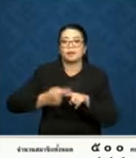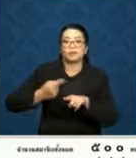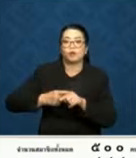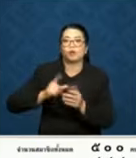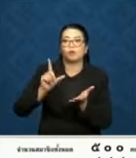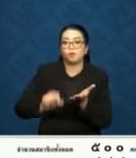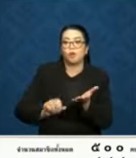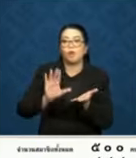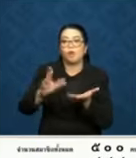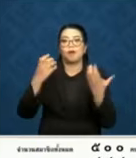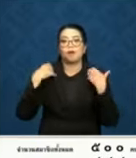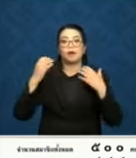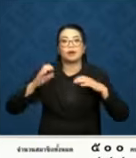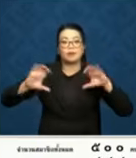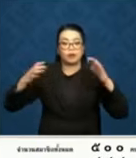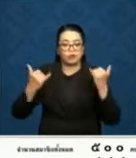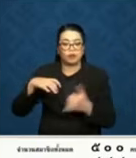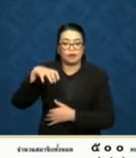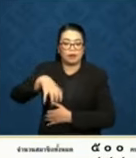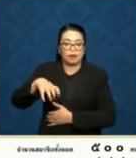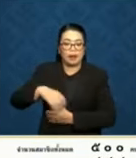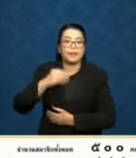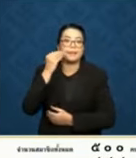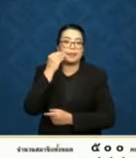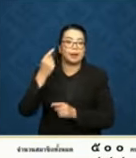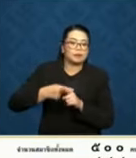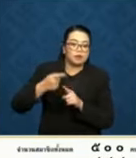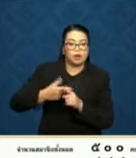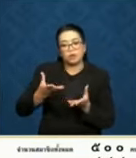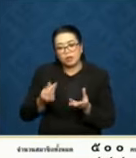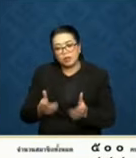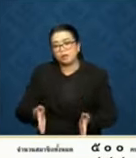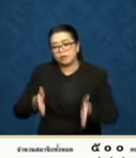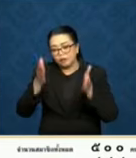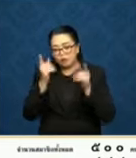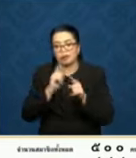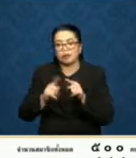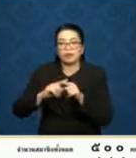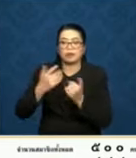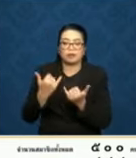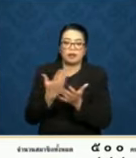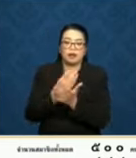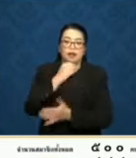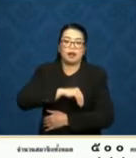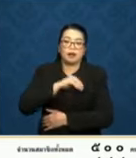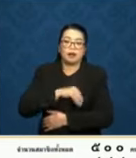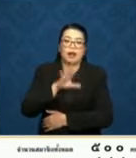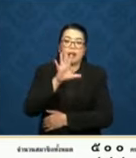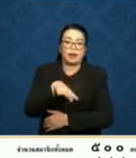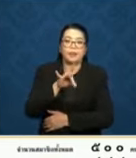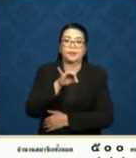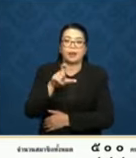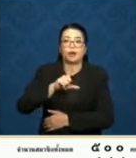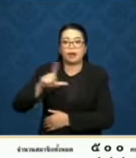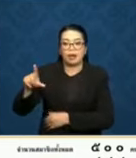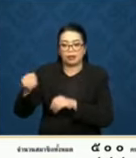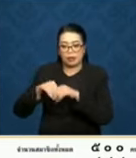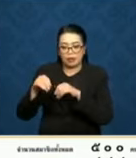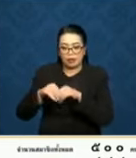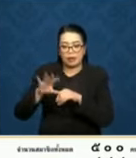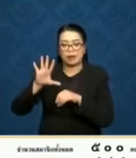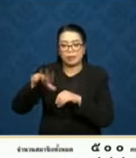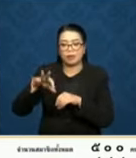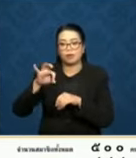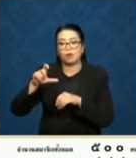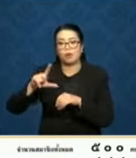เรีวใปจจุบันการเคหาแห่งชาิ เรามีเงินรายได้อยู่ประมาณ5,800 ล้านเกือบ 5,900 ล้านบาท